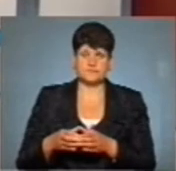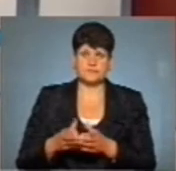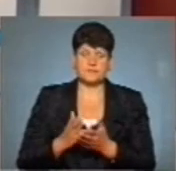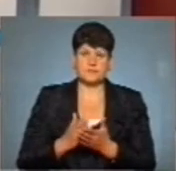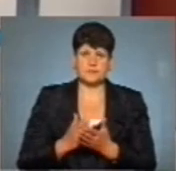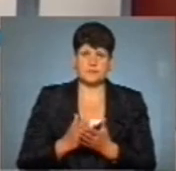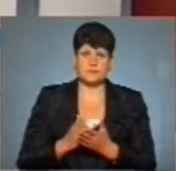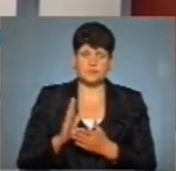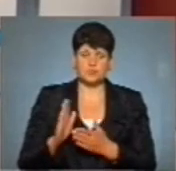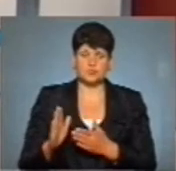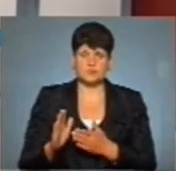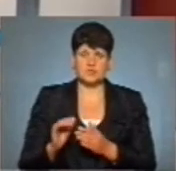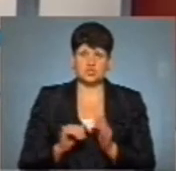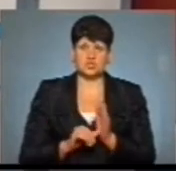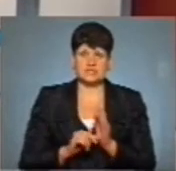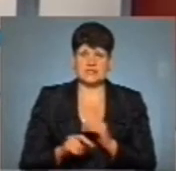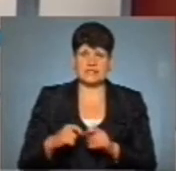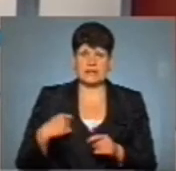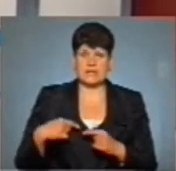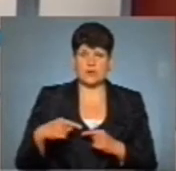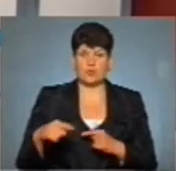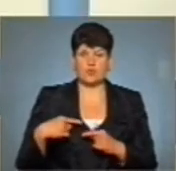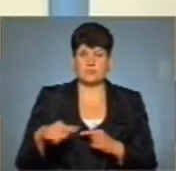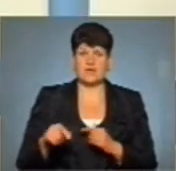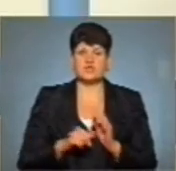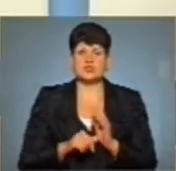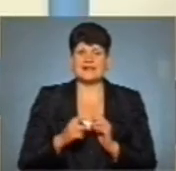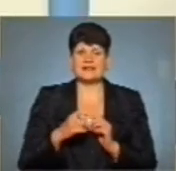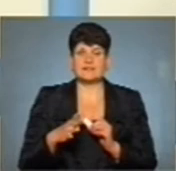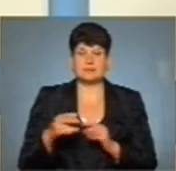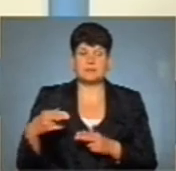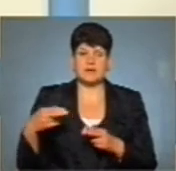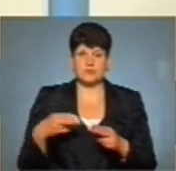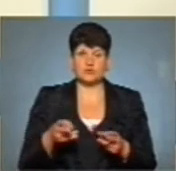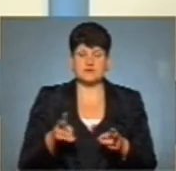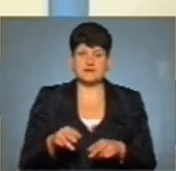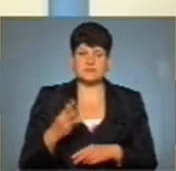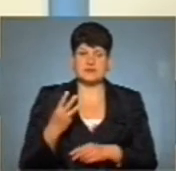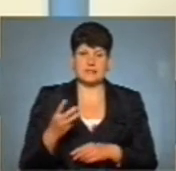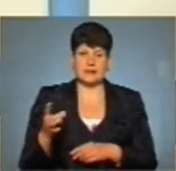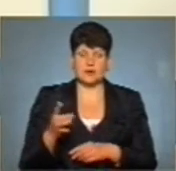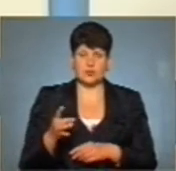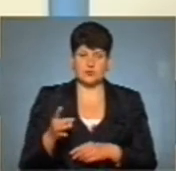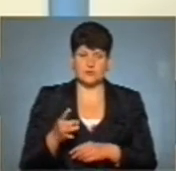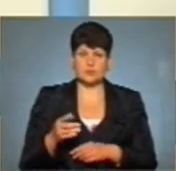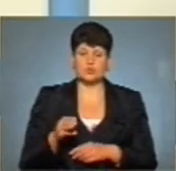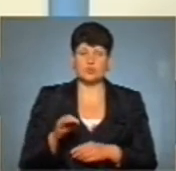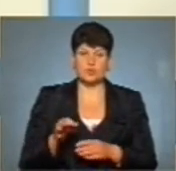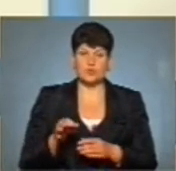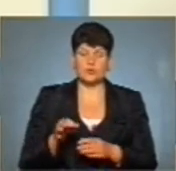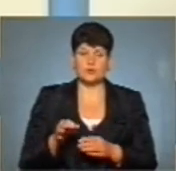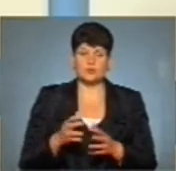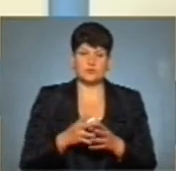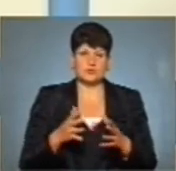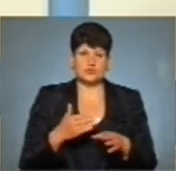має бути 60 кілометрів там, чи 60 хвилин доїзду. Якщо ми залишимо тільки три райони, оцей Тернопільський район, то до значної